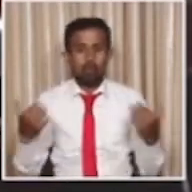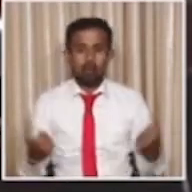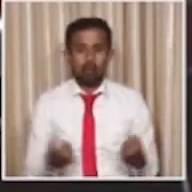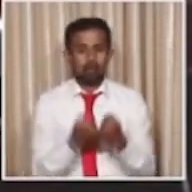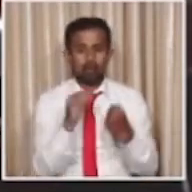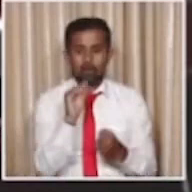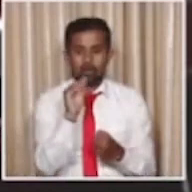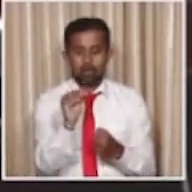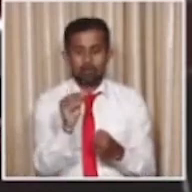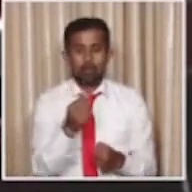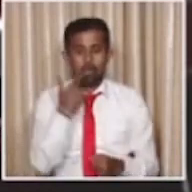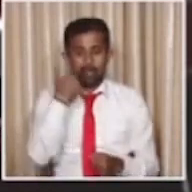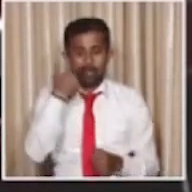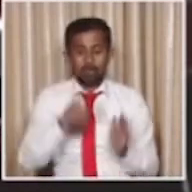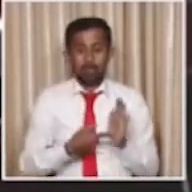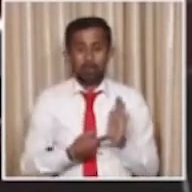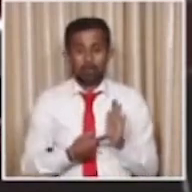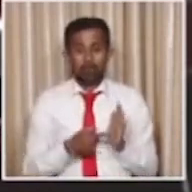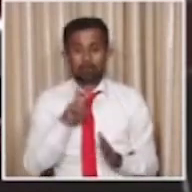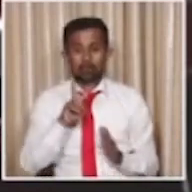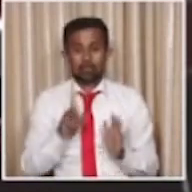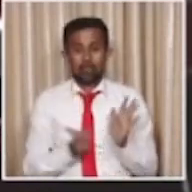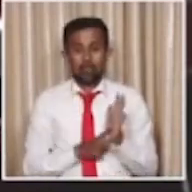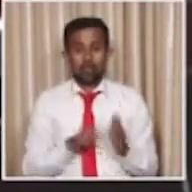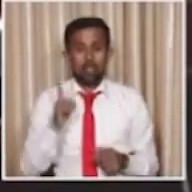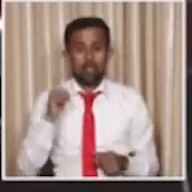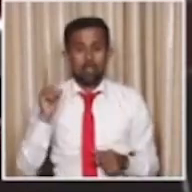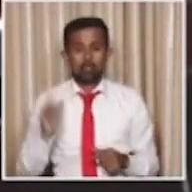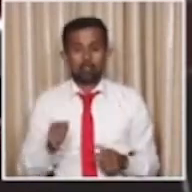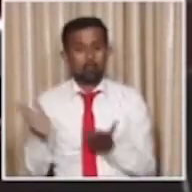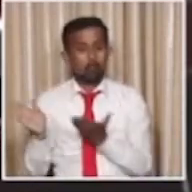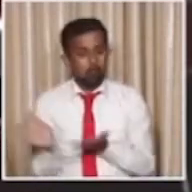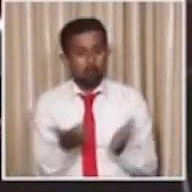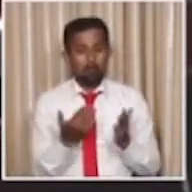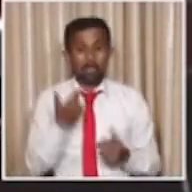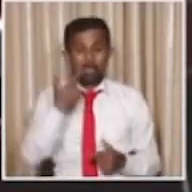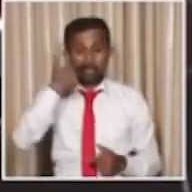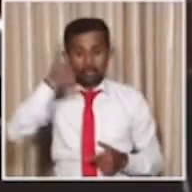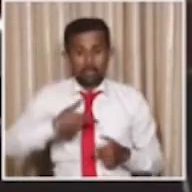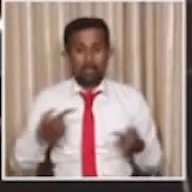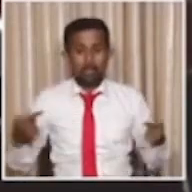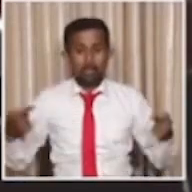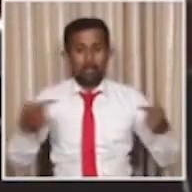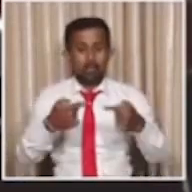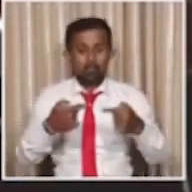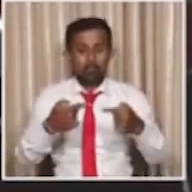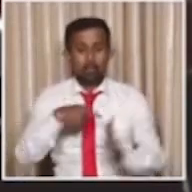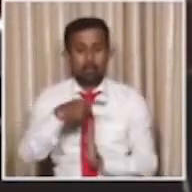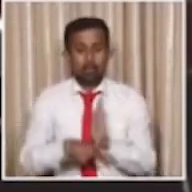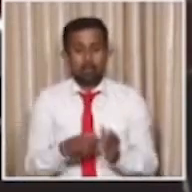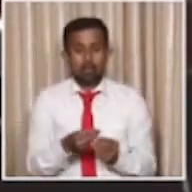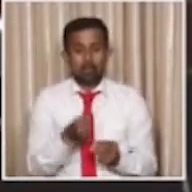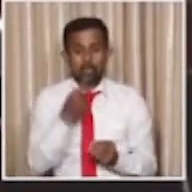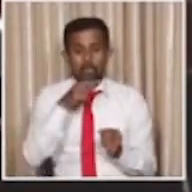නම් තෙල් මෙට්‍රික් ටන් 270,000 අරගෙන යමින් තිබිච්ච තෙල් නැවක් ලංකාවේ මුහුදු තීරය තුල